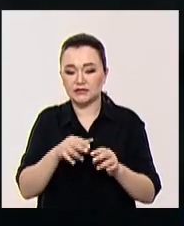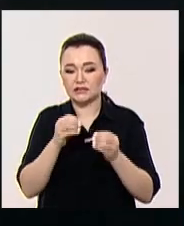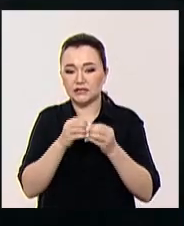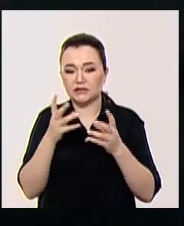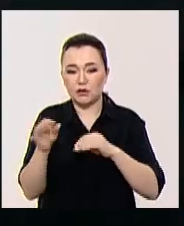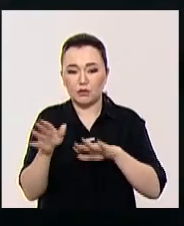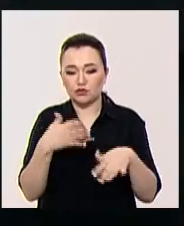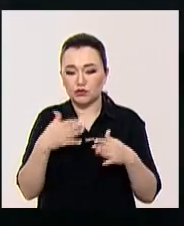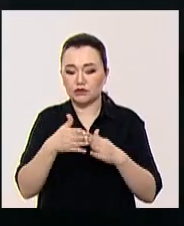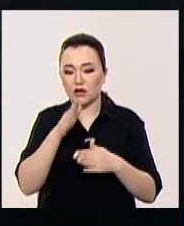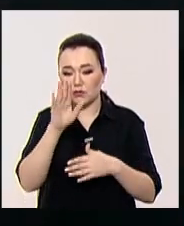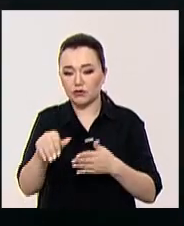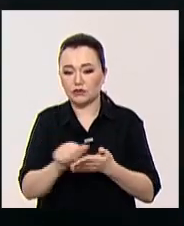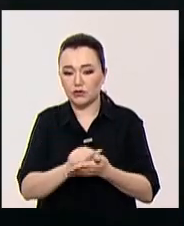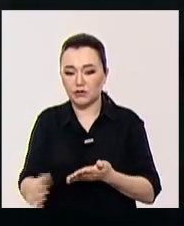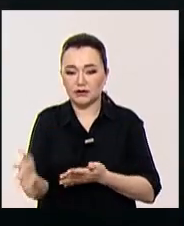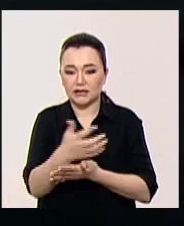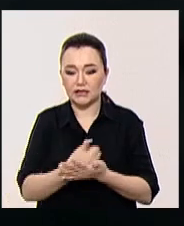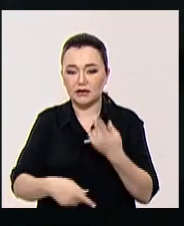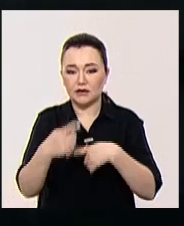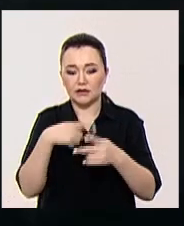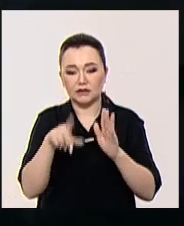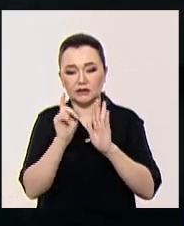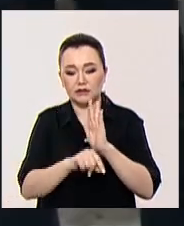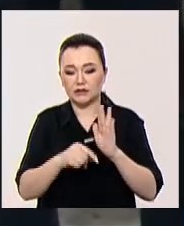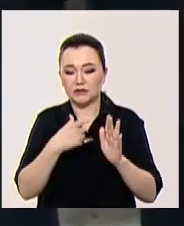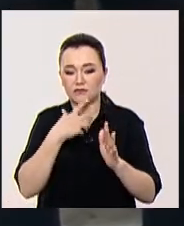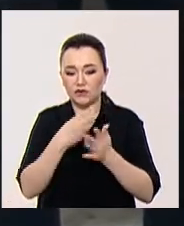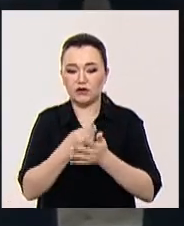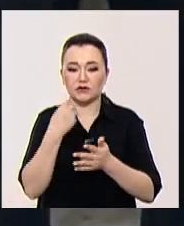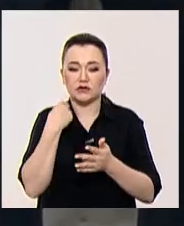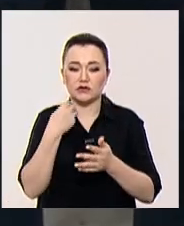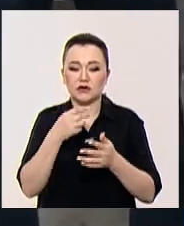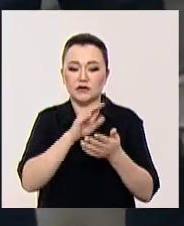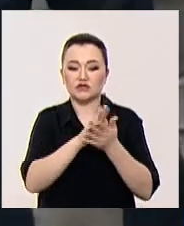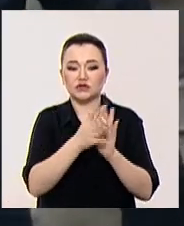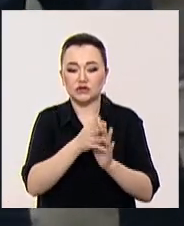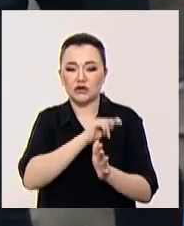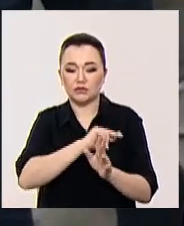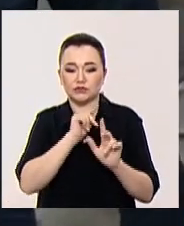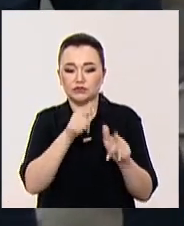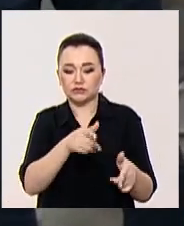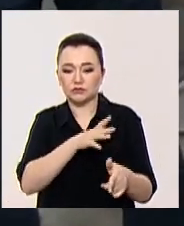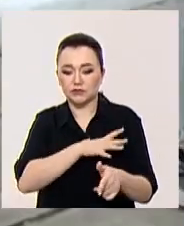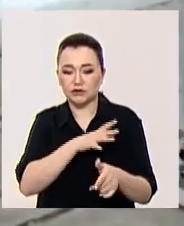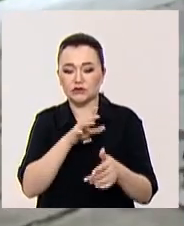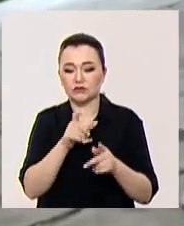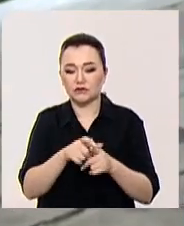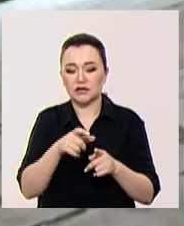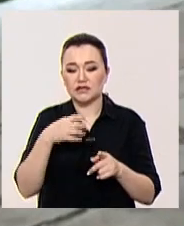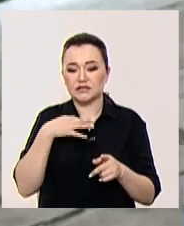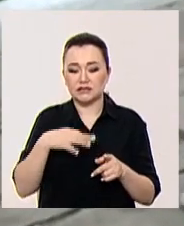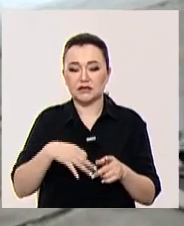күн өткенде үйіне оралып, құжат жинап қайта кетіпті. Сөйтіп өзі борышын өтеген бөлімге келісім шартпен жұмысқа орналасқан. Сөзінше